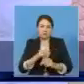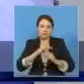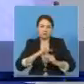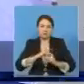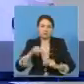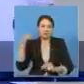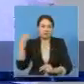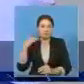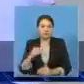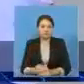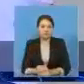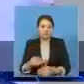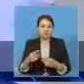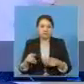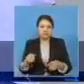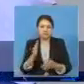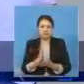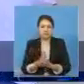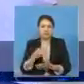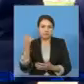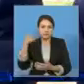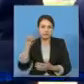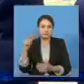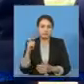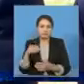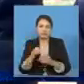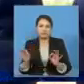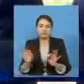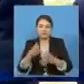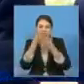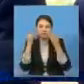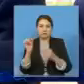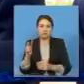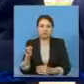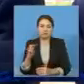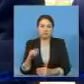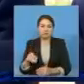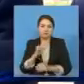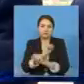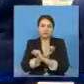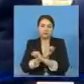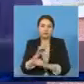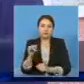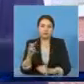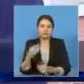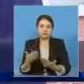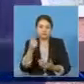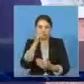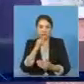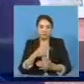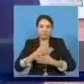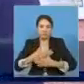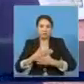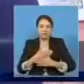Актюбинске. У каждой эпохи есть свои герои. Храмтаучане никогда не забудут имя Калихана Кузбагарова, скончавшегося в июле текущего года от